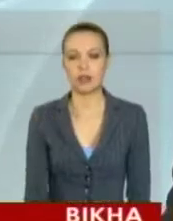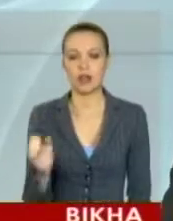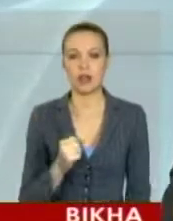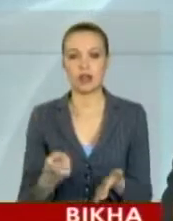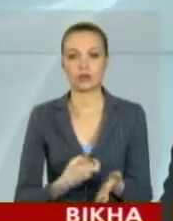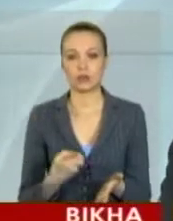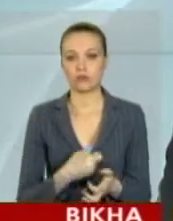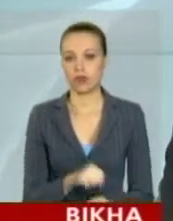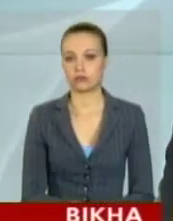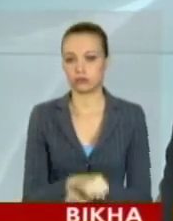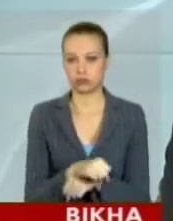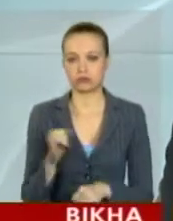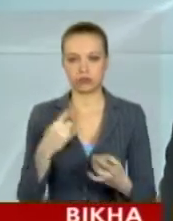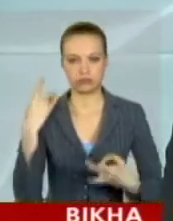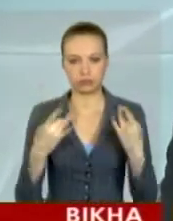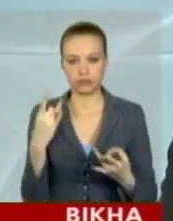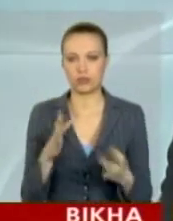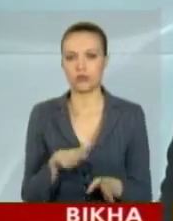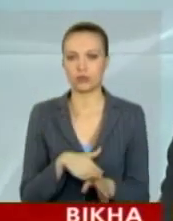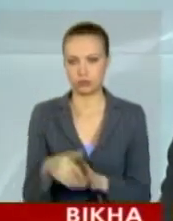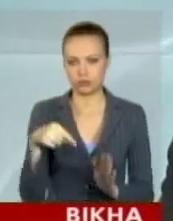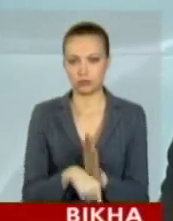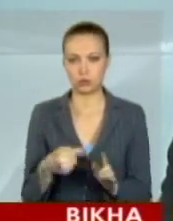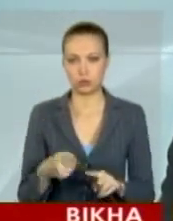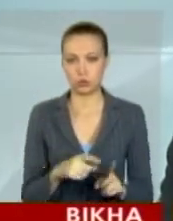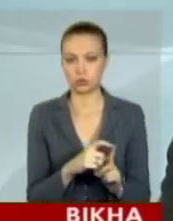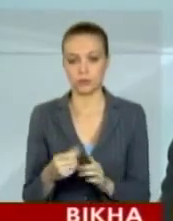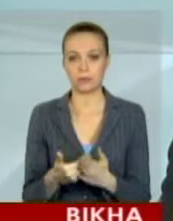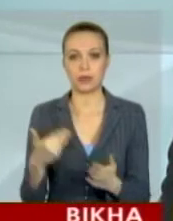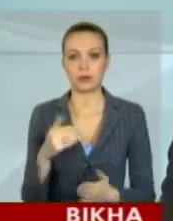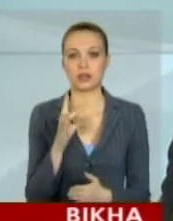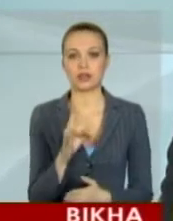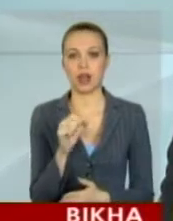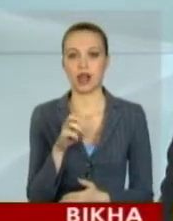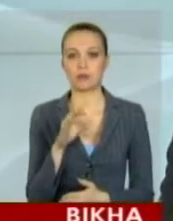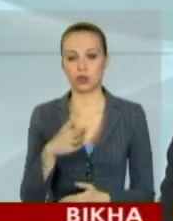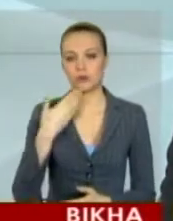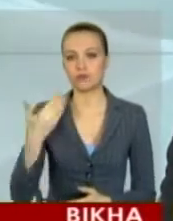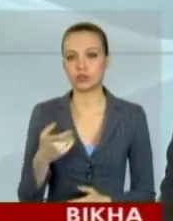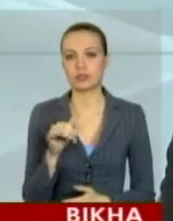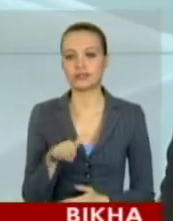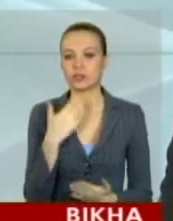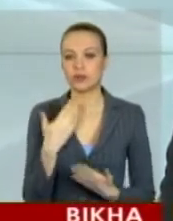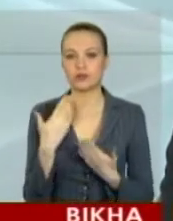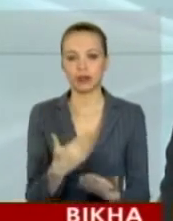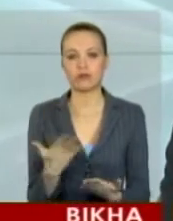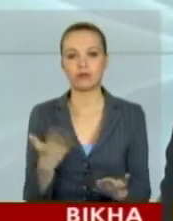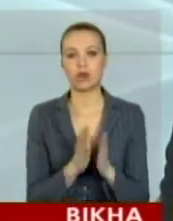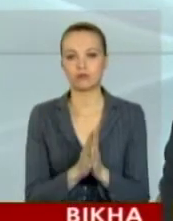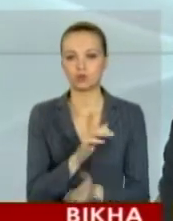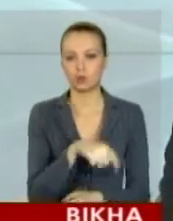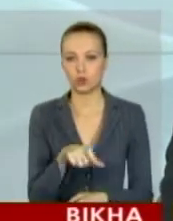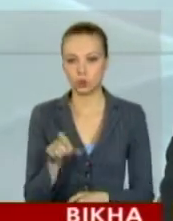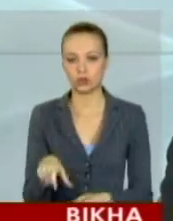А Донбас піднявся і загудів у буквальному розумінні цього слова. Напередодні Ренат Ахметов виступив із відеозверненням, у якому закликав